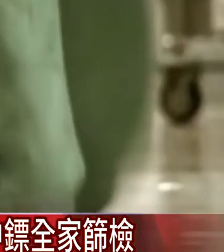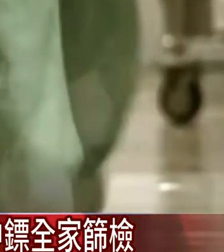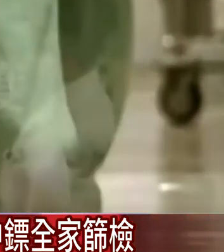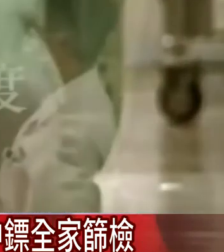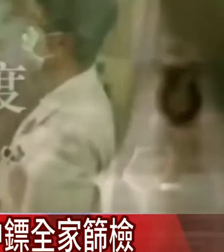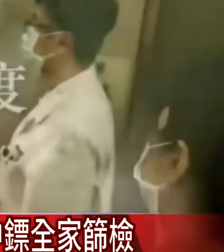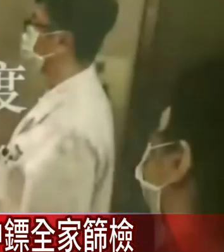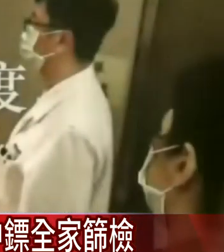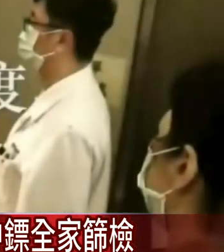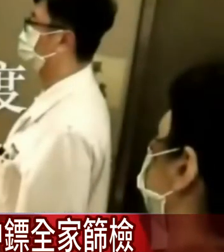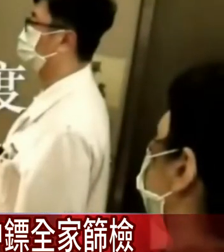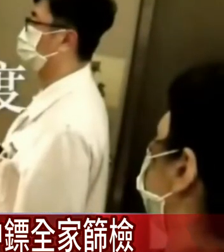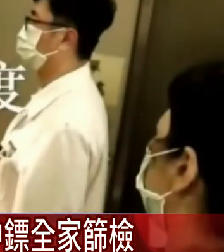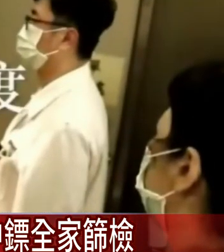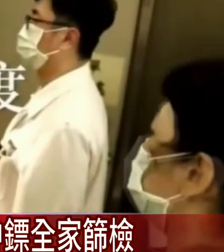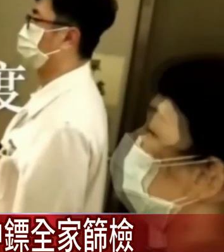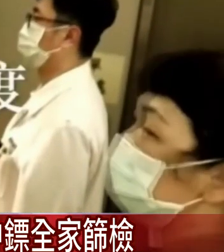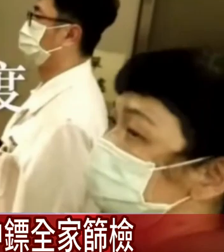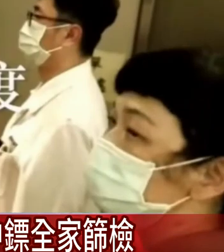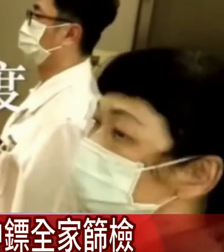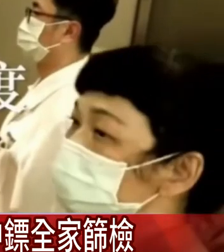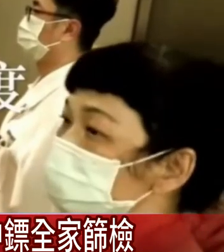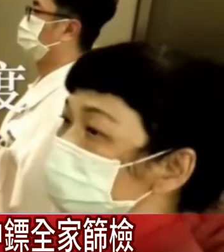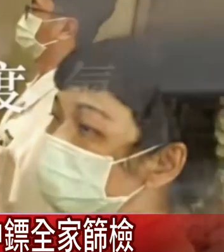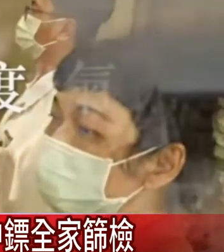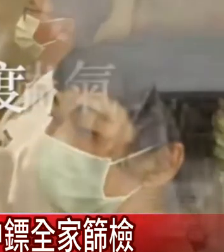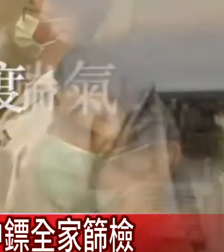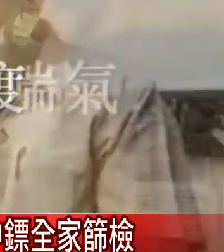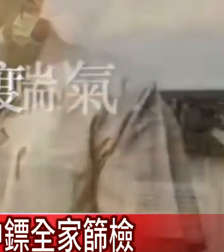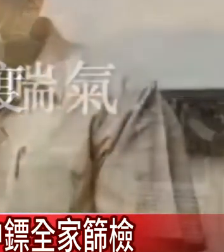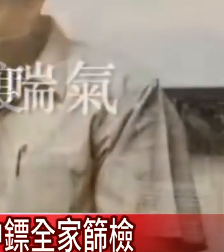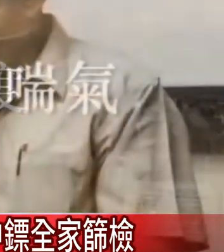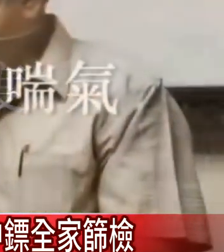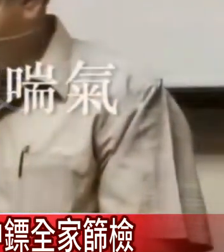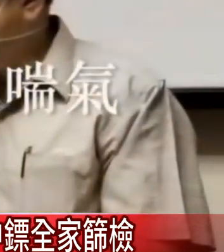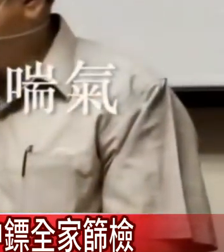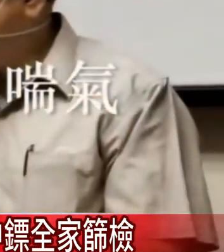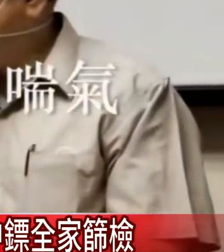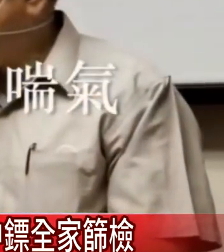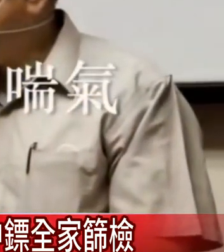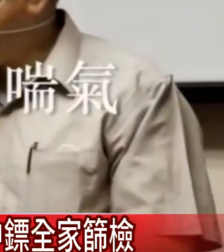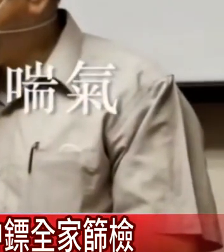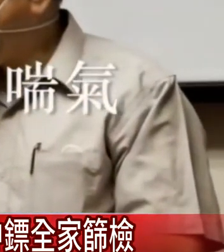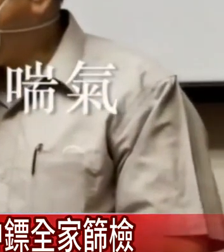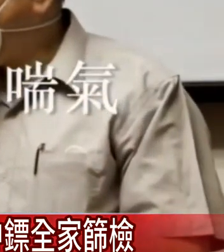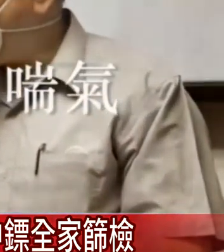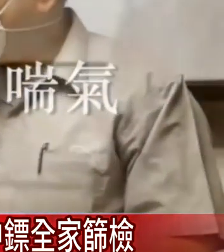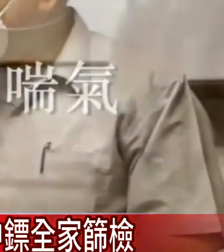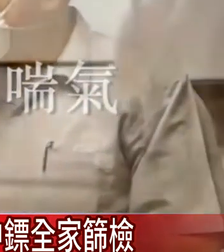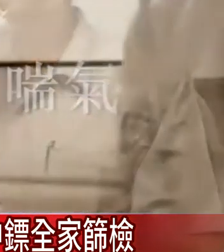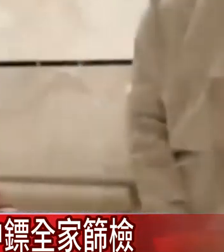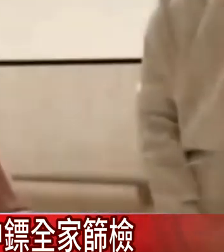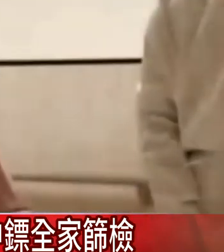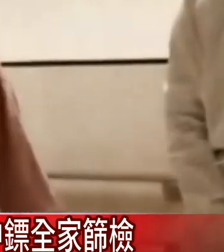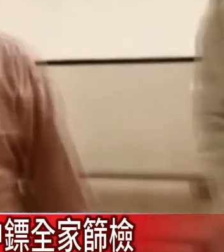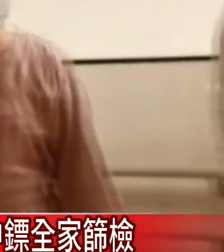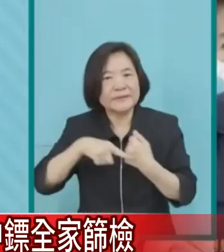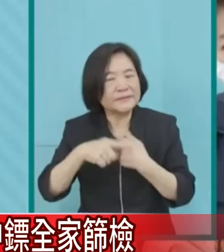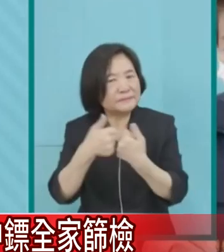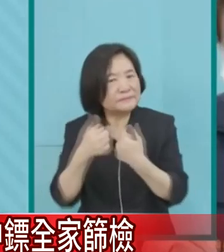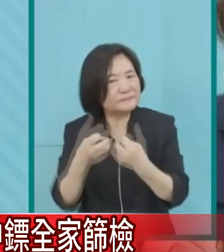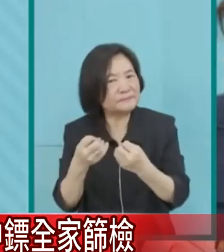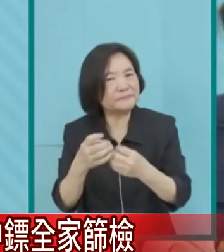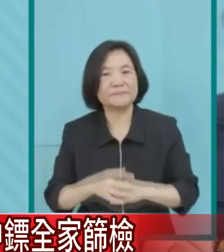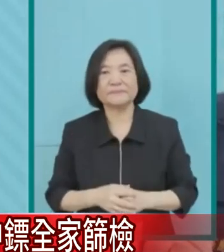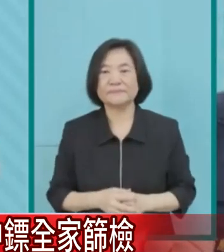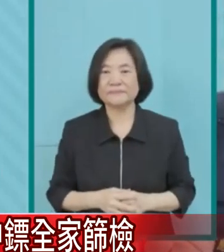那个居家隔离书的时候哈，我们在上面跟你讲说哈，要怎么联络哈，带去哪里做，这个我们会再研究看看。那